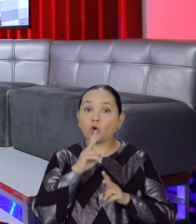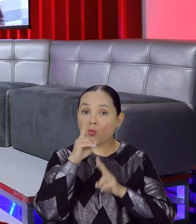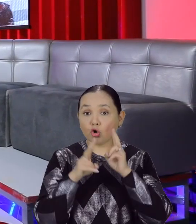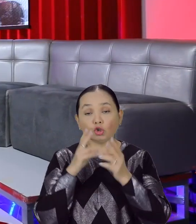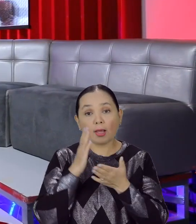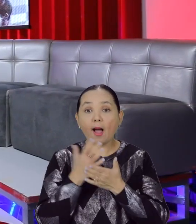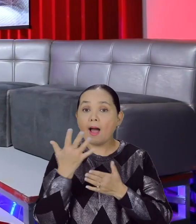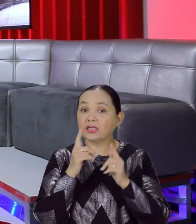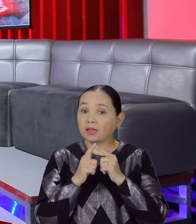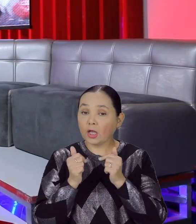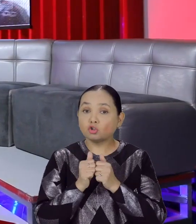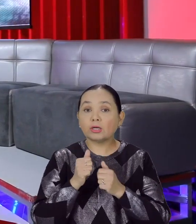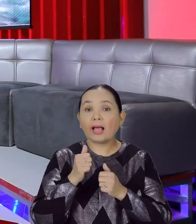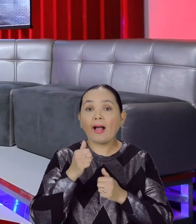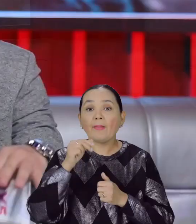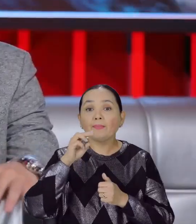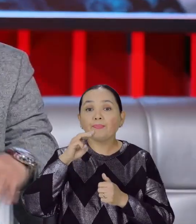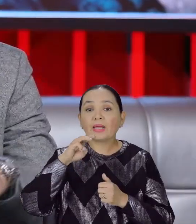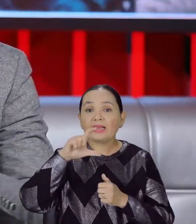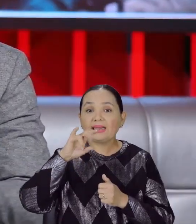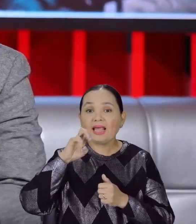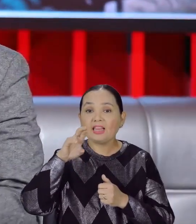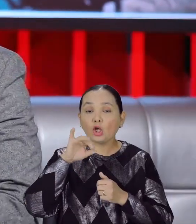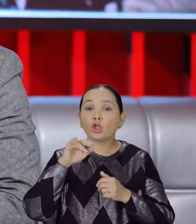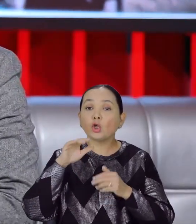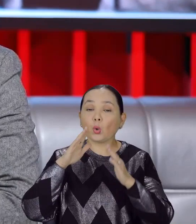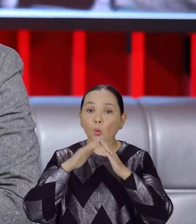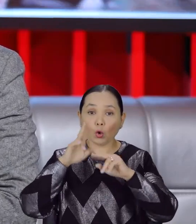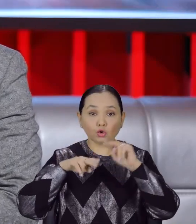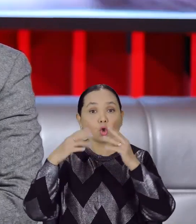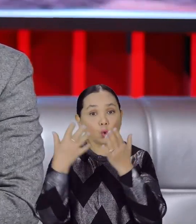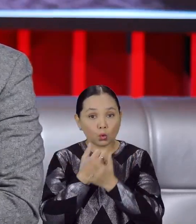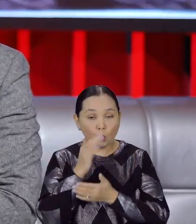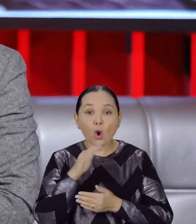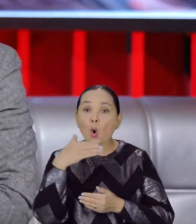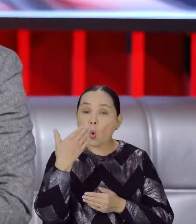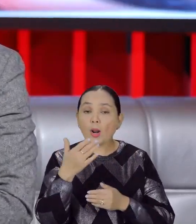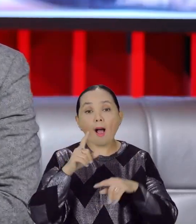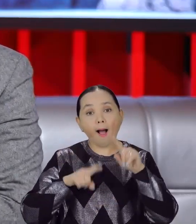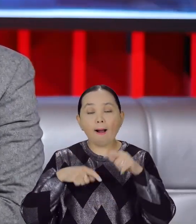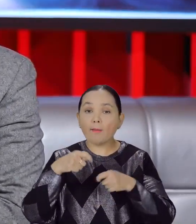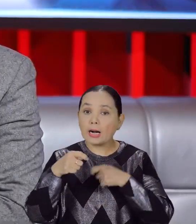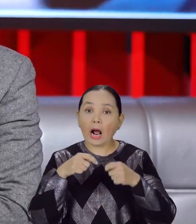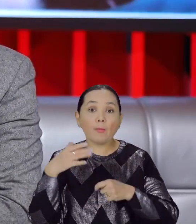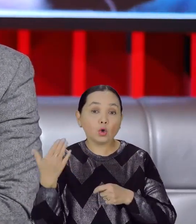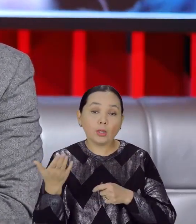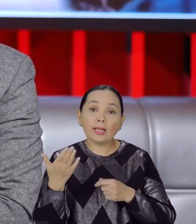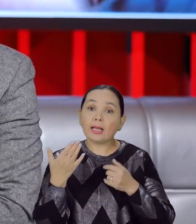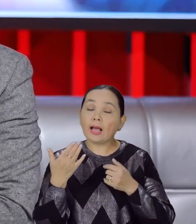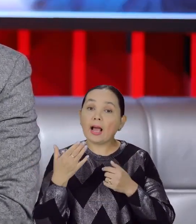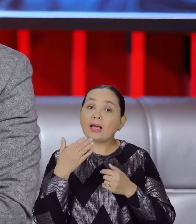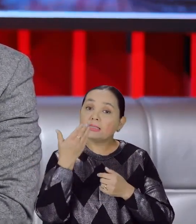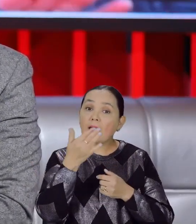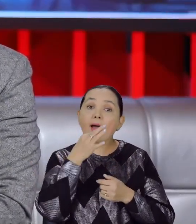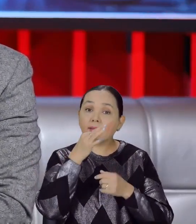kelgan. Qaysidir tashkilot tenderda, demak, ana shu hududga uy qurishni yutib oladi, ammo ularga ayrim rahbarlar tomonidan, demak,